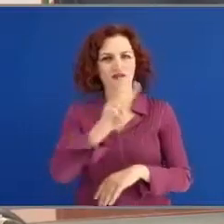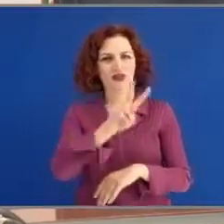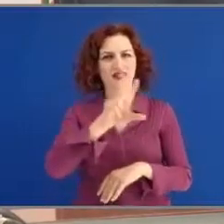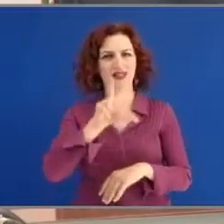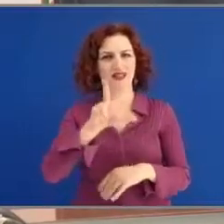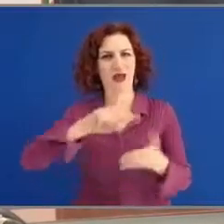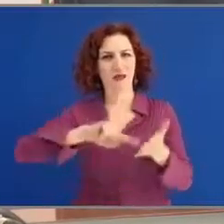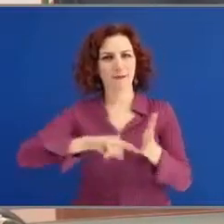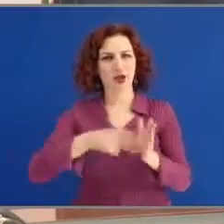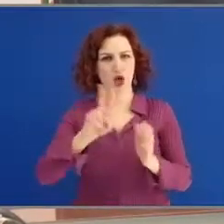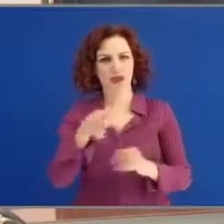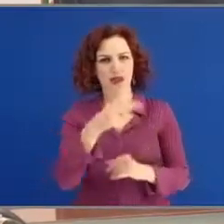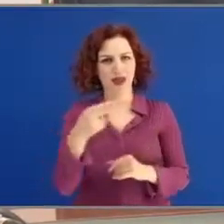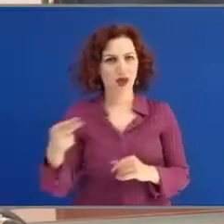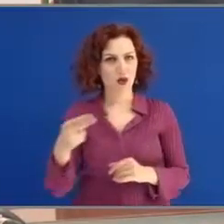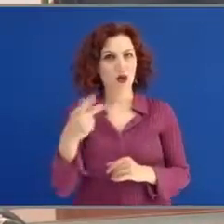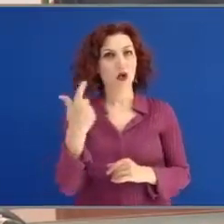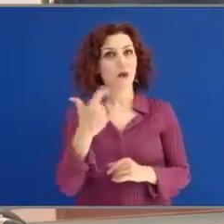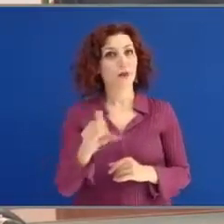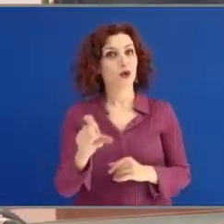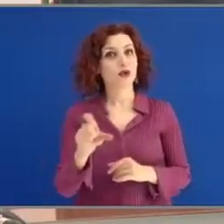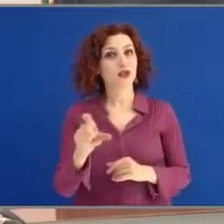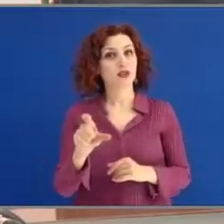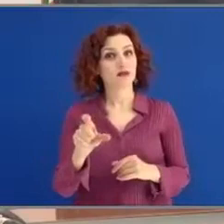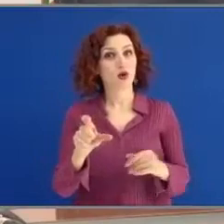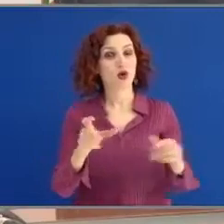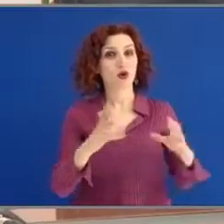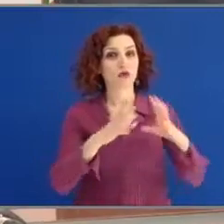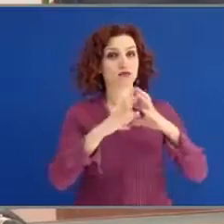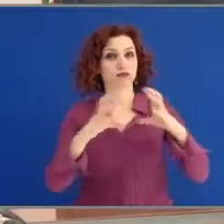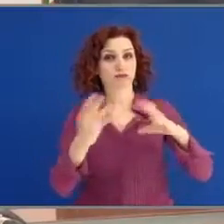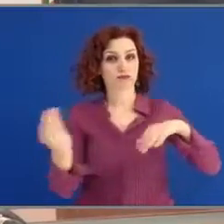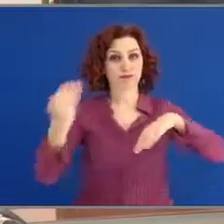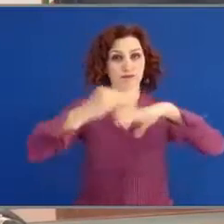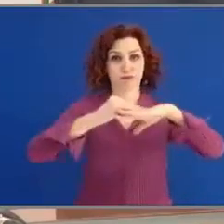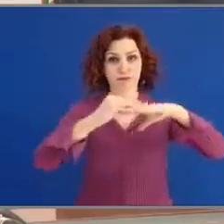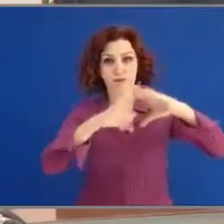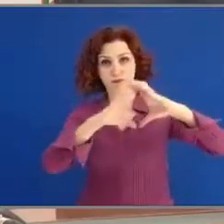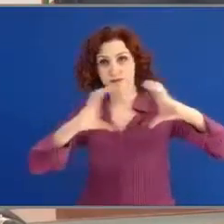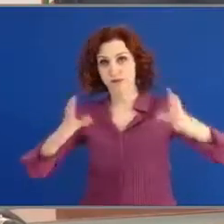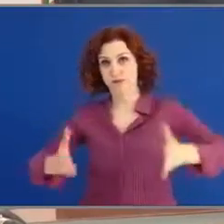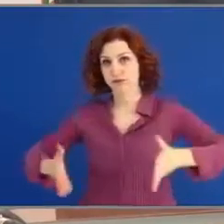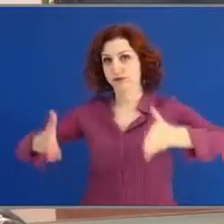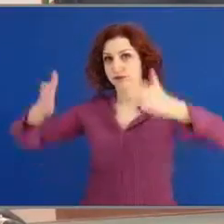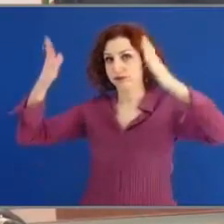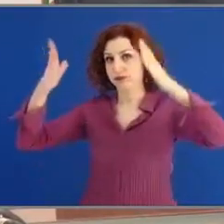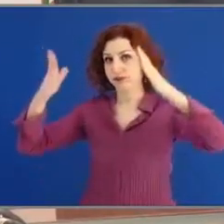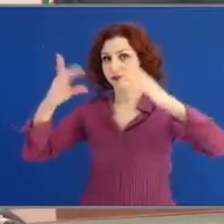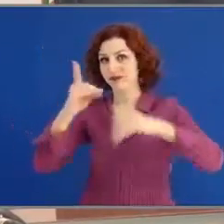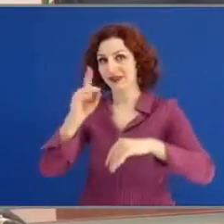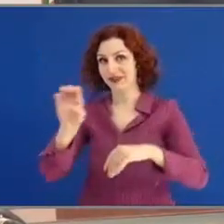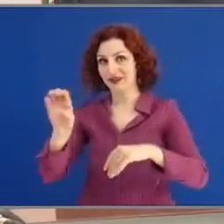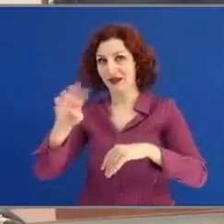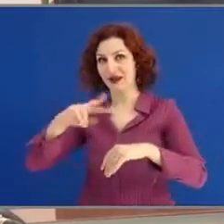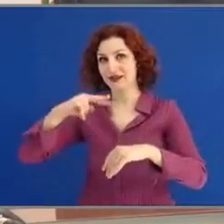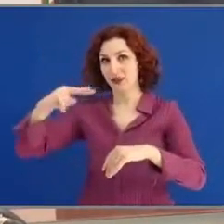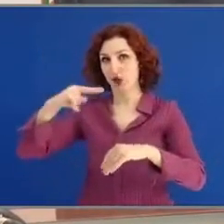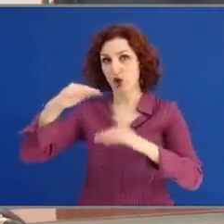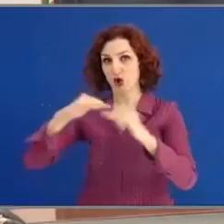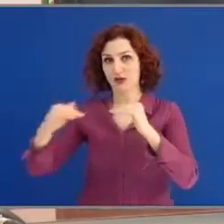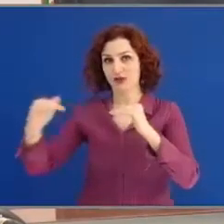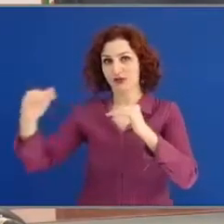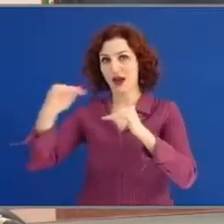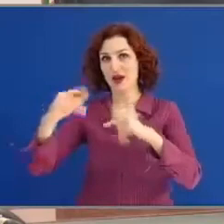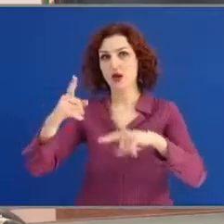euro per la realizzazione di un nuovo corpo di fabbrica come DEA di secondo livello e per il potenziamento delle reti tempo dipendente.